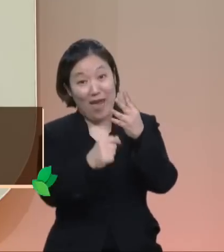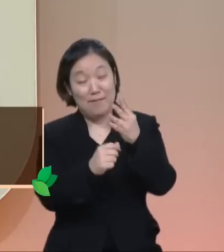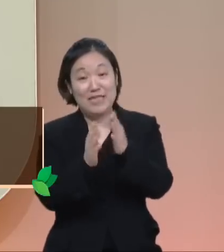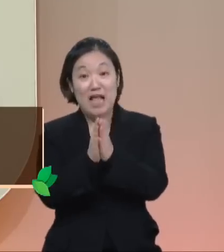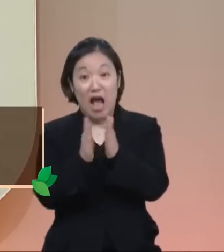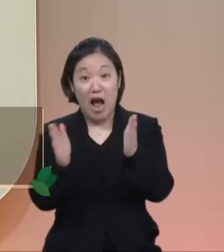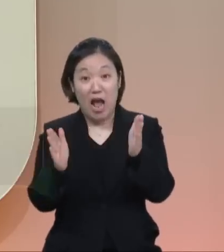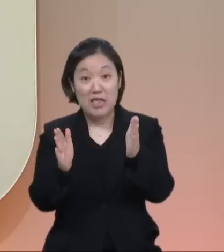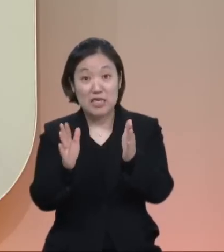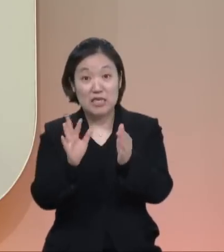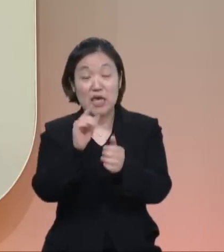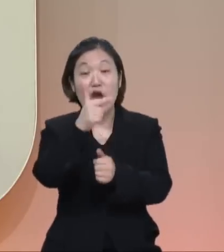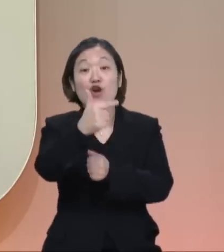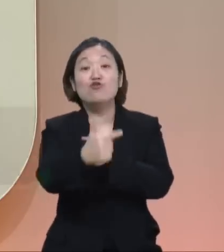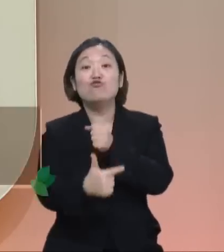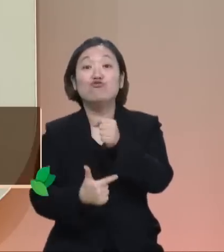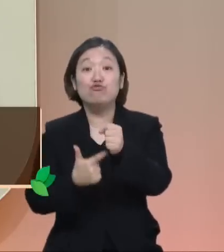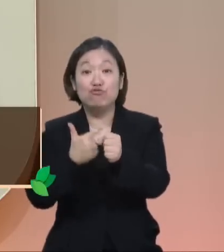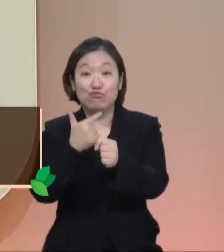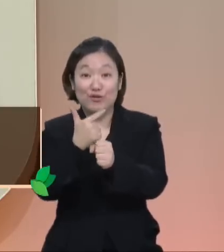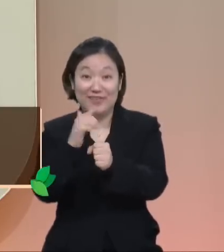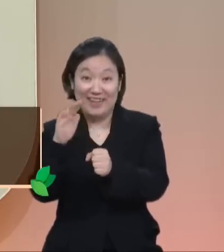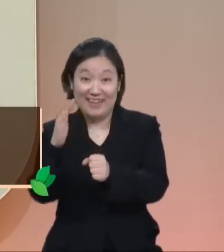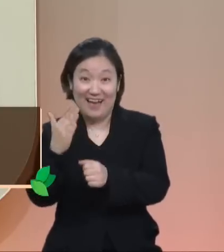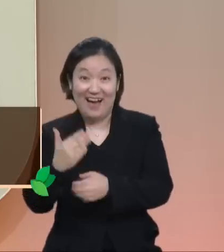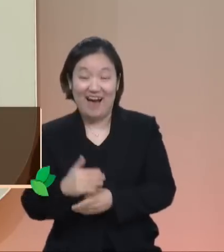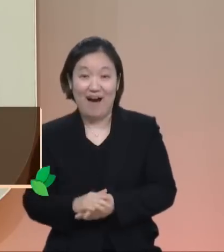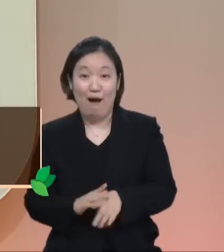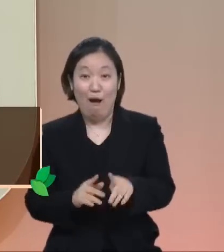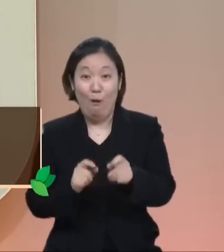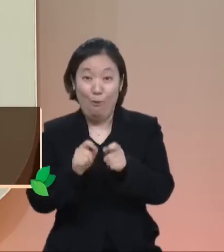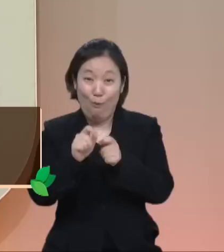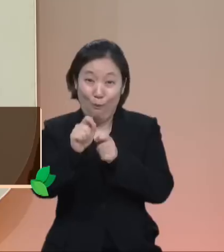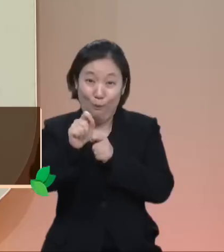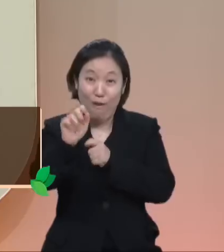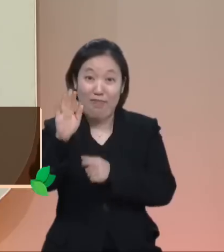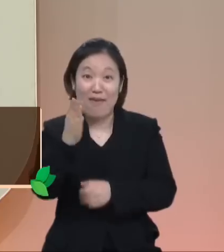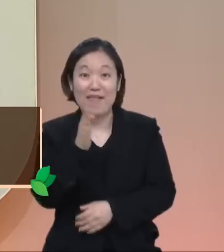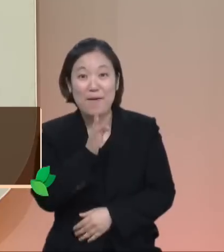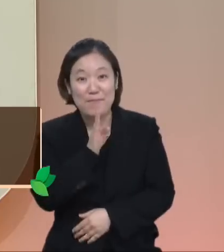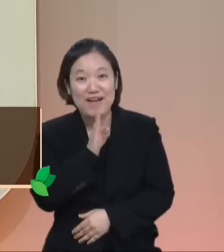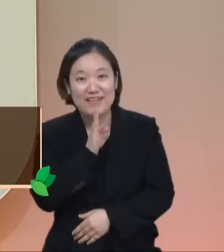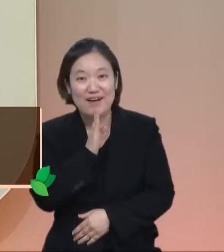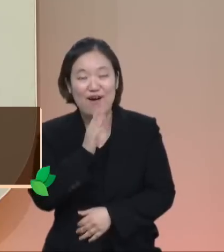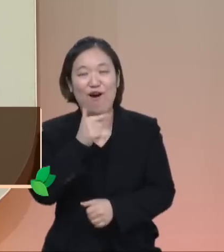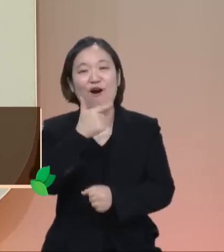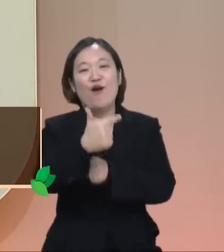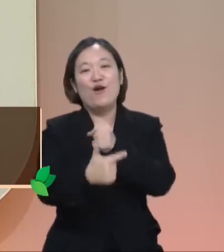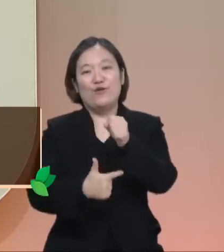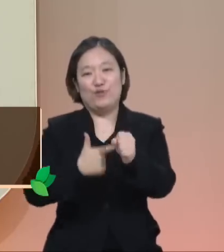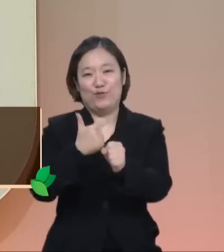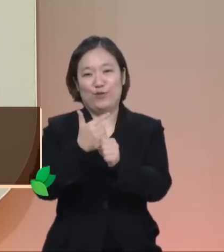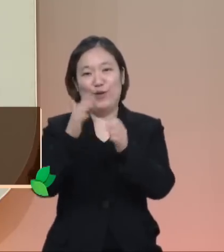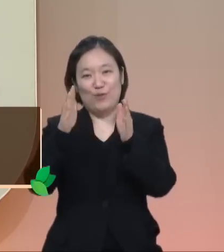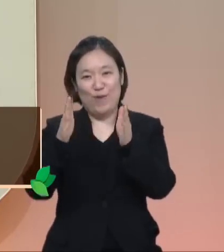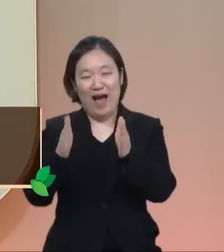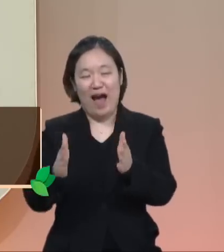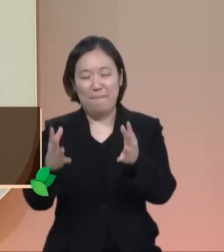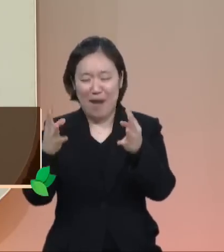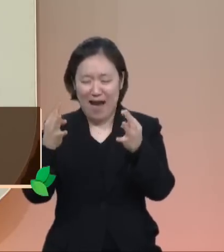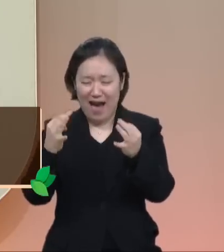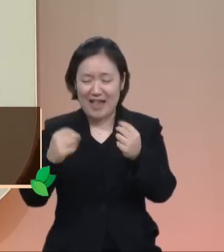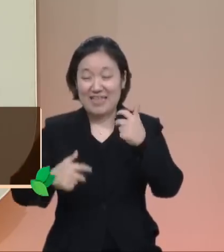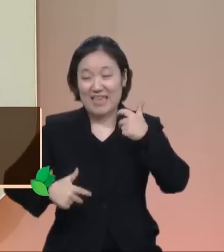뭐 6년이 넘어가요 엄청 오래 했죠 이제 6년 동안 이제 수많은 재미난 이야기들